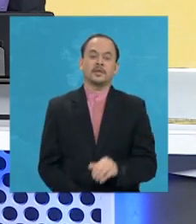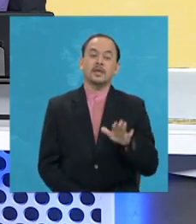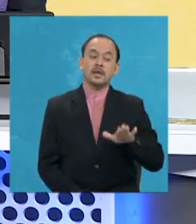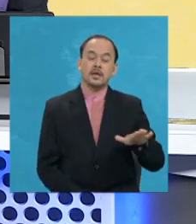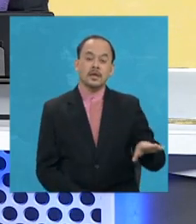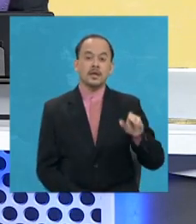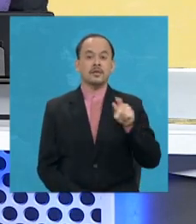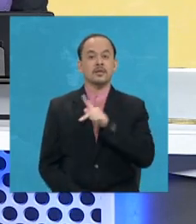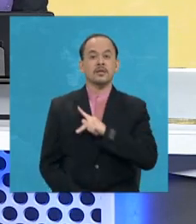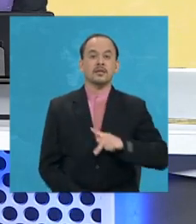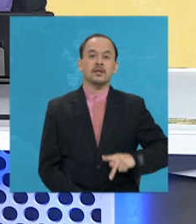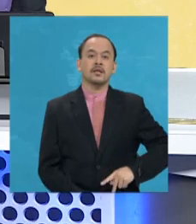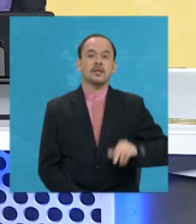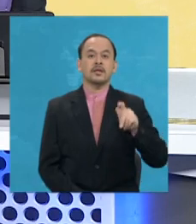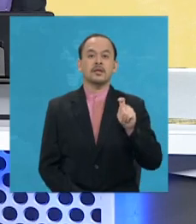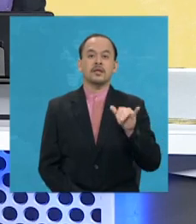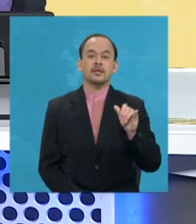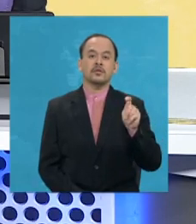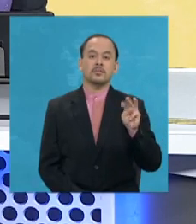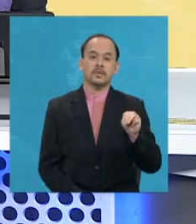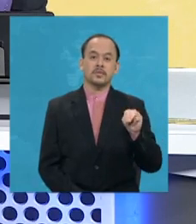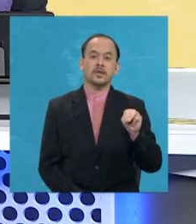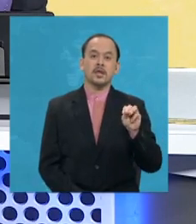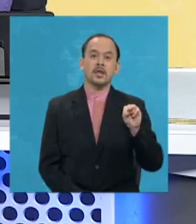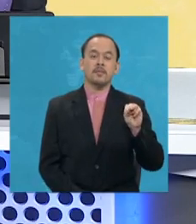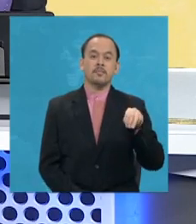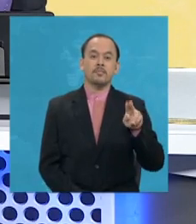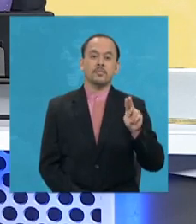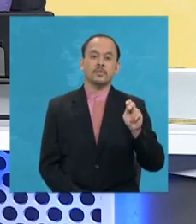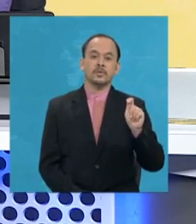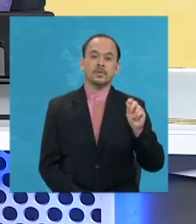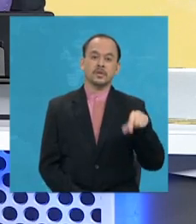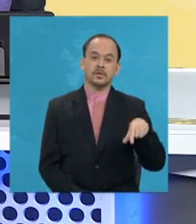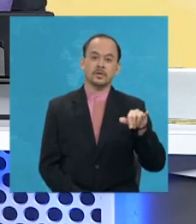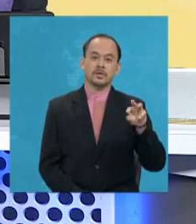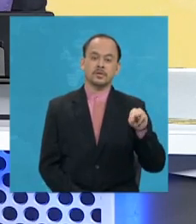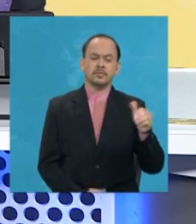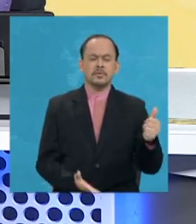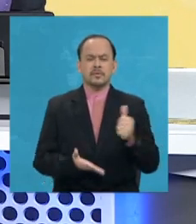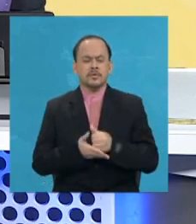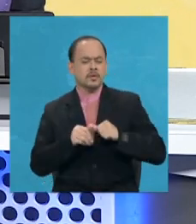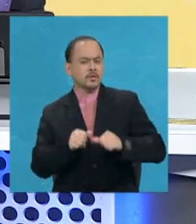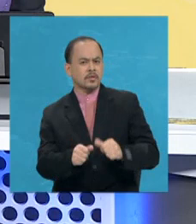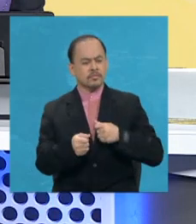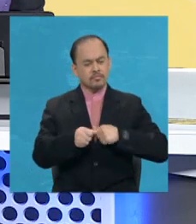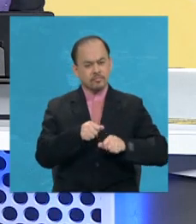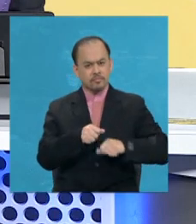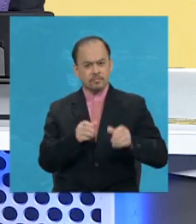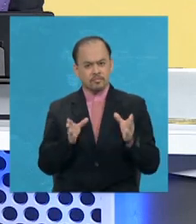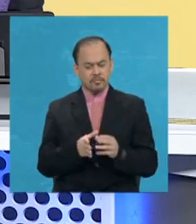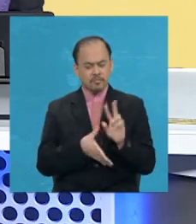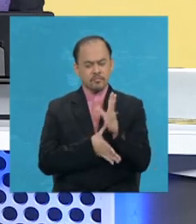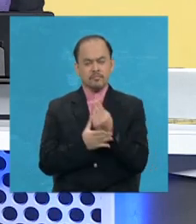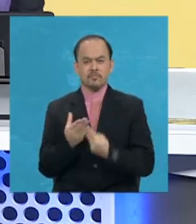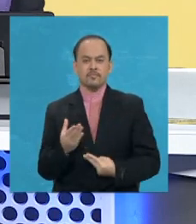Kramatmulya yang teramat Mulia beneran moudaber muntaqim berangkat menyertai kategori beregu remaja lelaki bawah 14 tahun